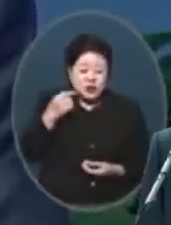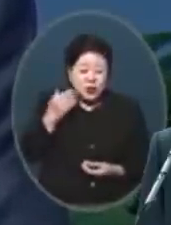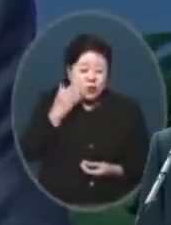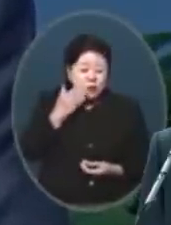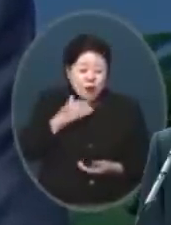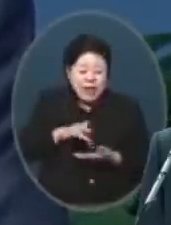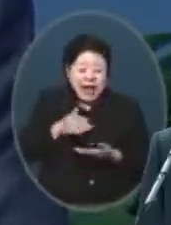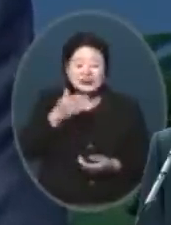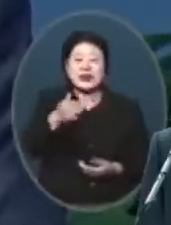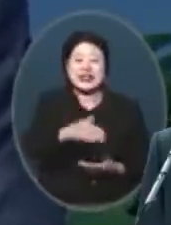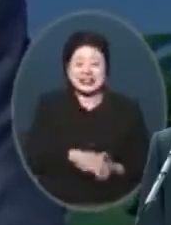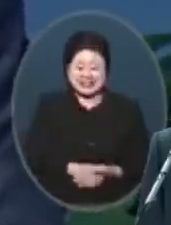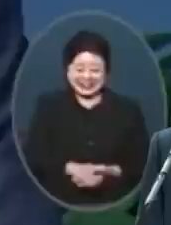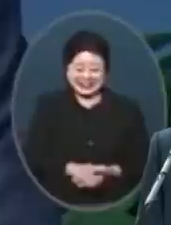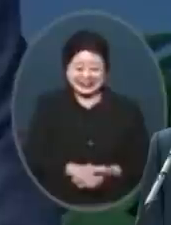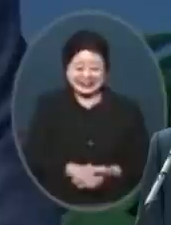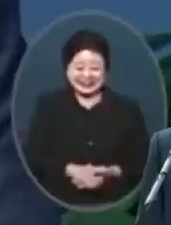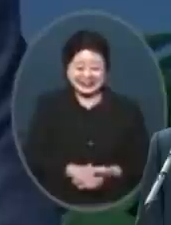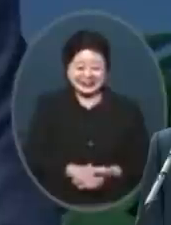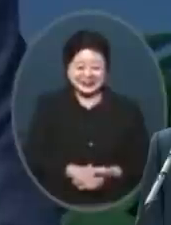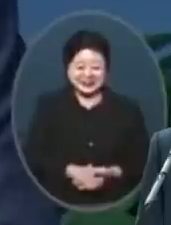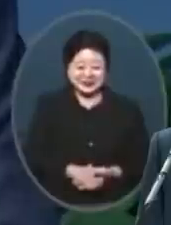것입니다.